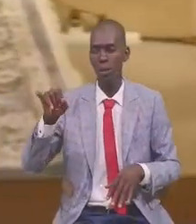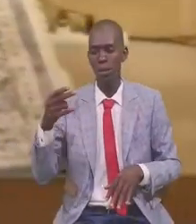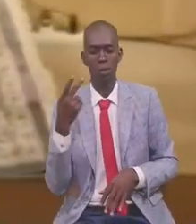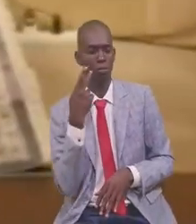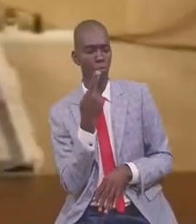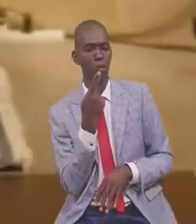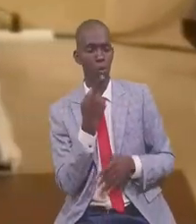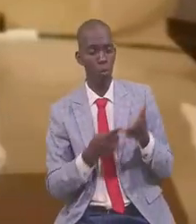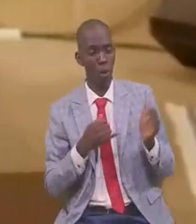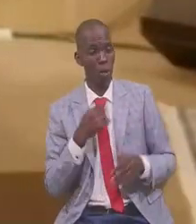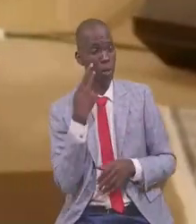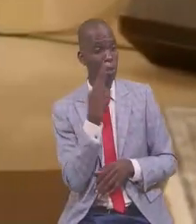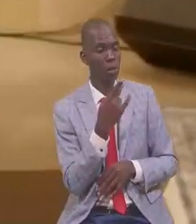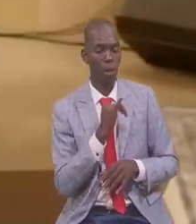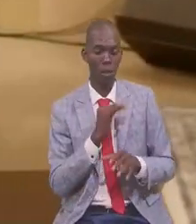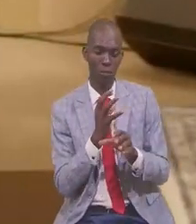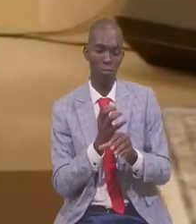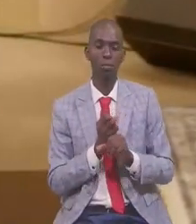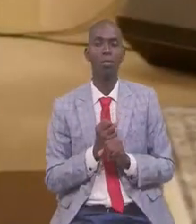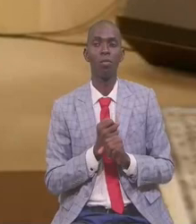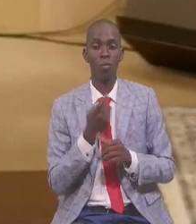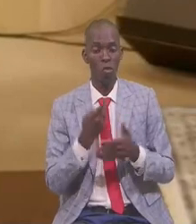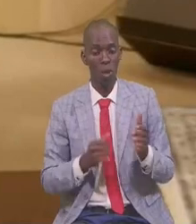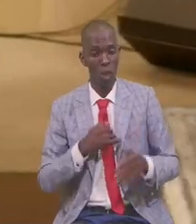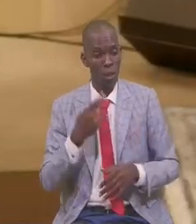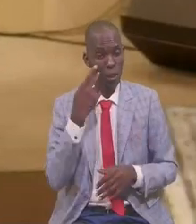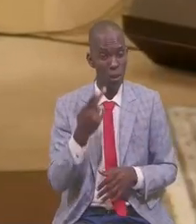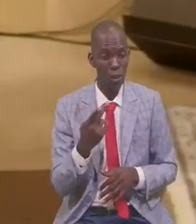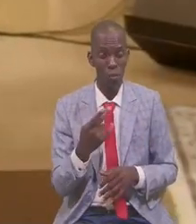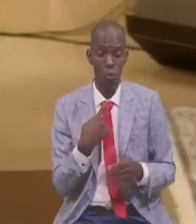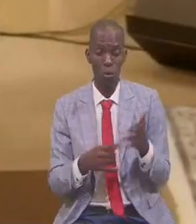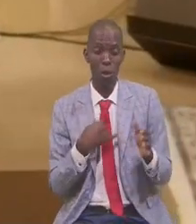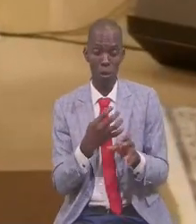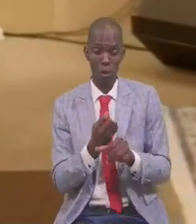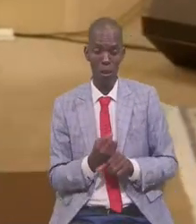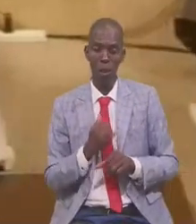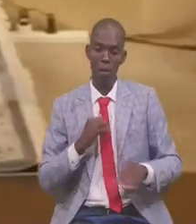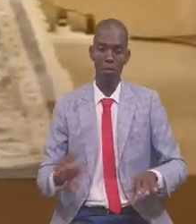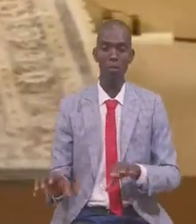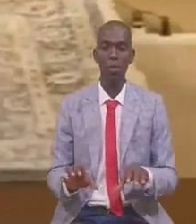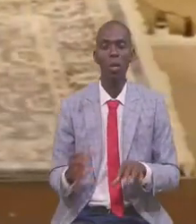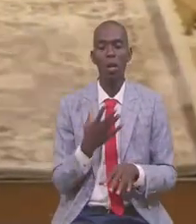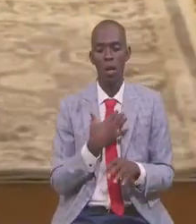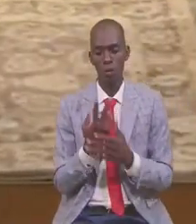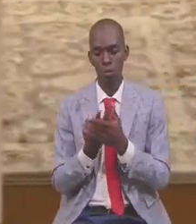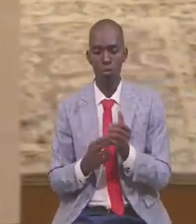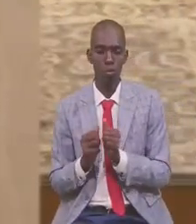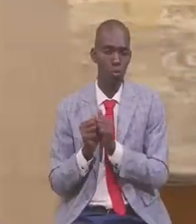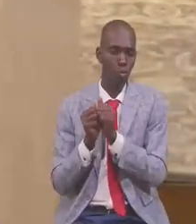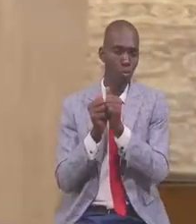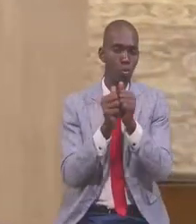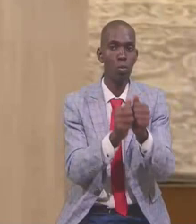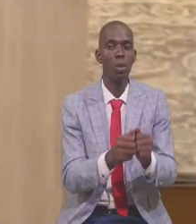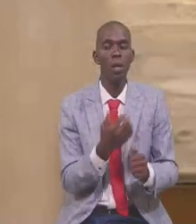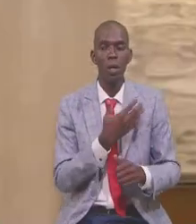Ce que je saisis, j'accomplis. Et ils sont allés ensemble. Alors Élie, pour